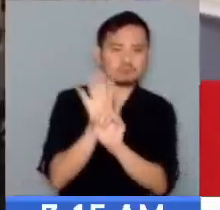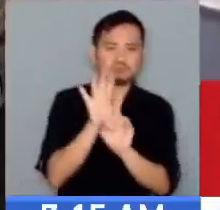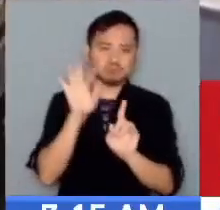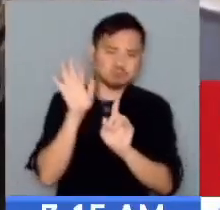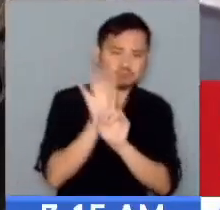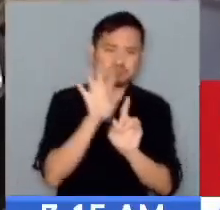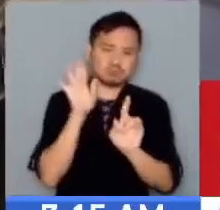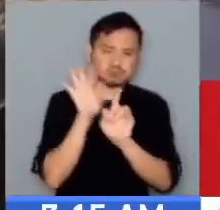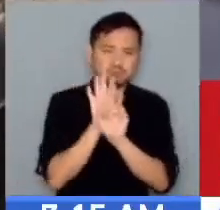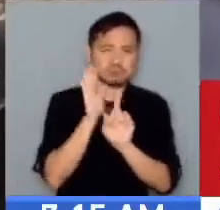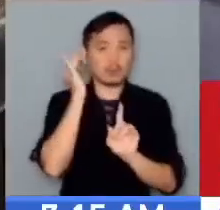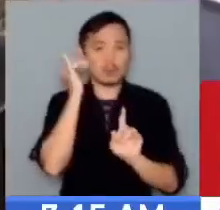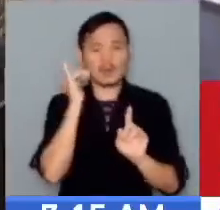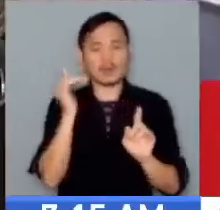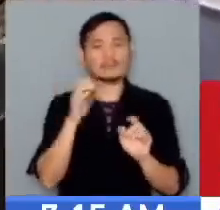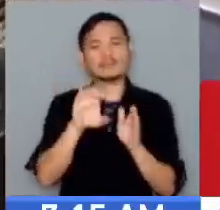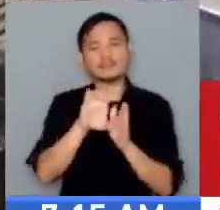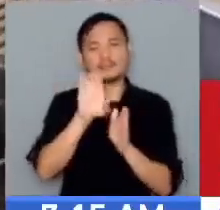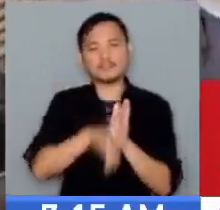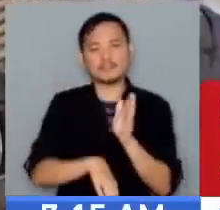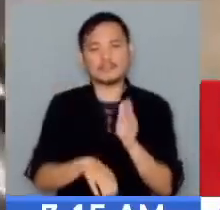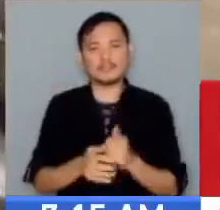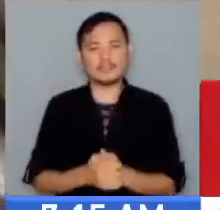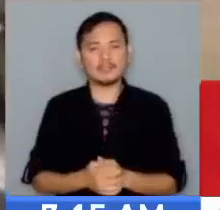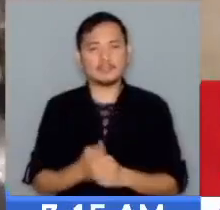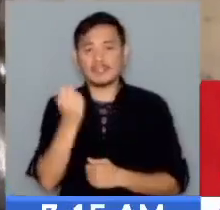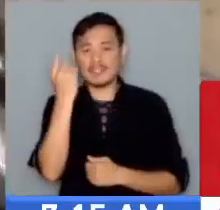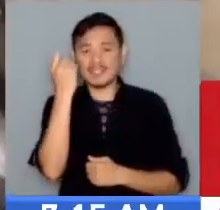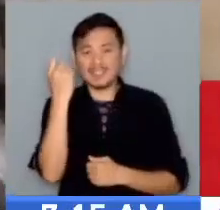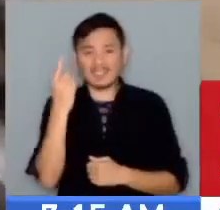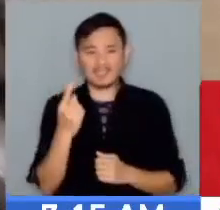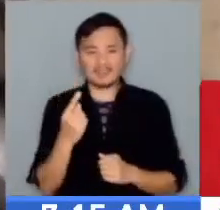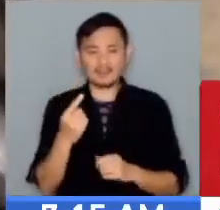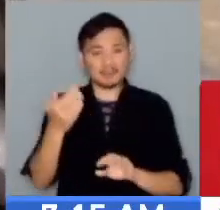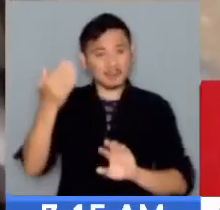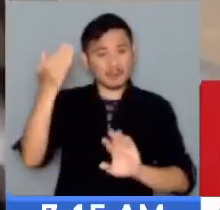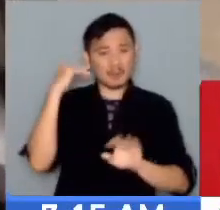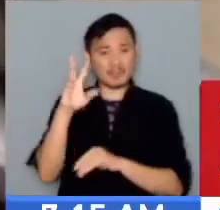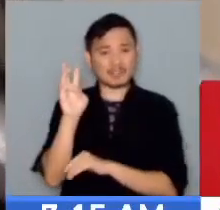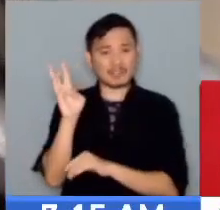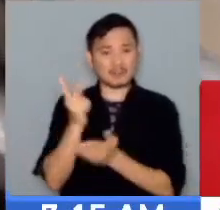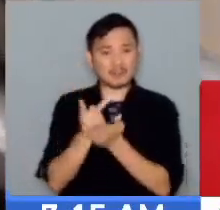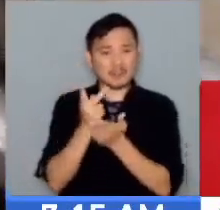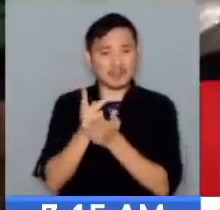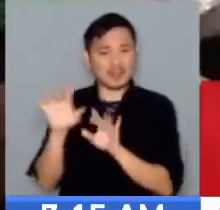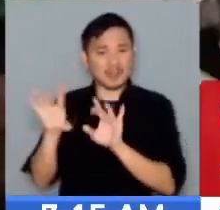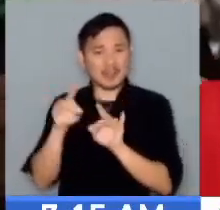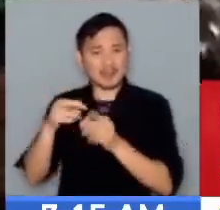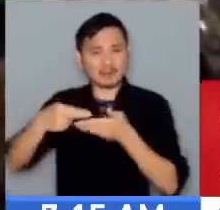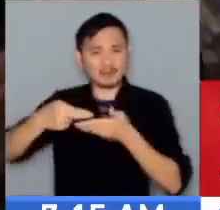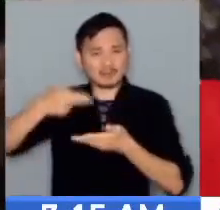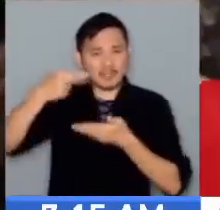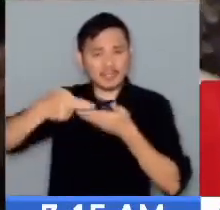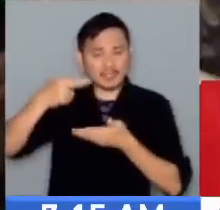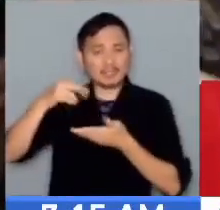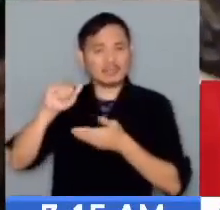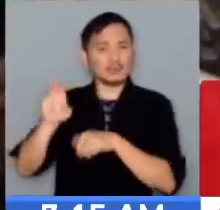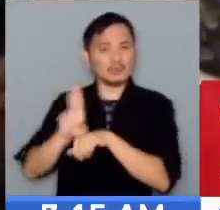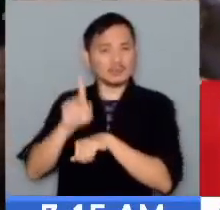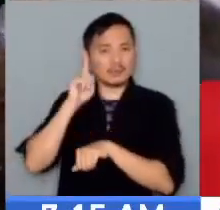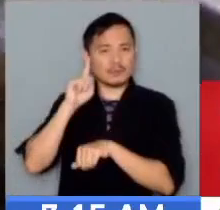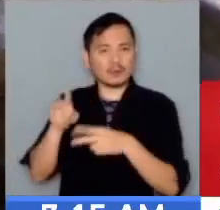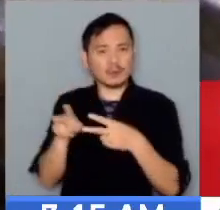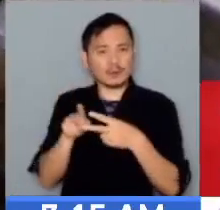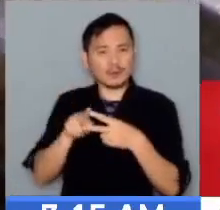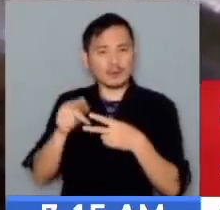ng nagtaas ang presyo nito. Mula kasi sa 60 pesos per kilo na maladkit na pangunahing sahog ng goto at lugaw, tumaas na raw